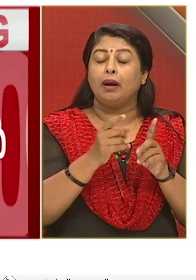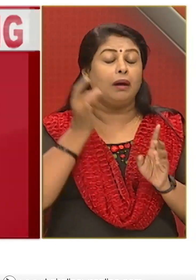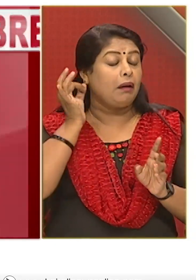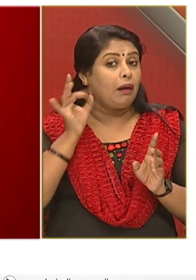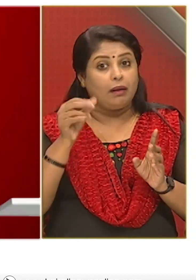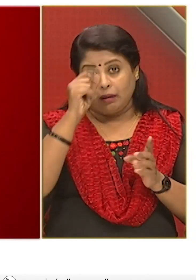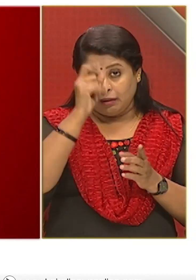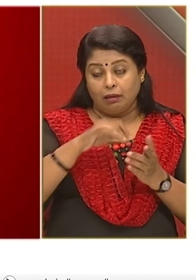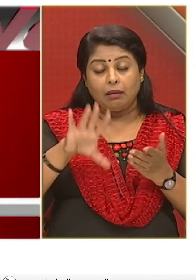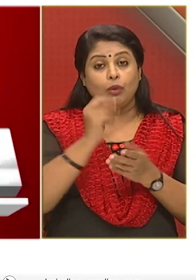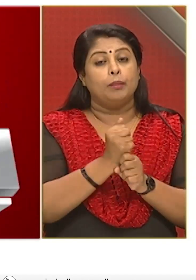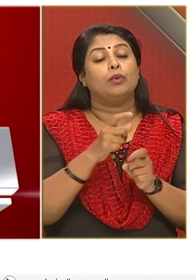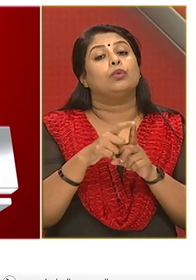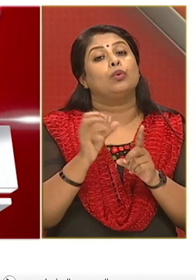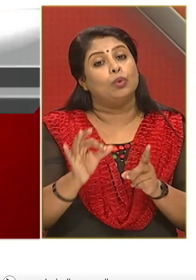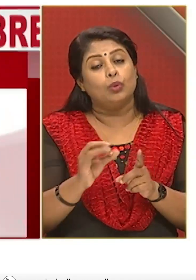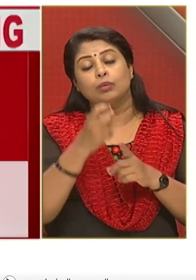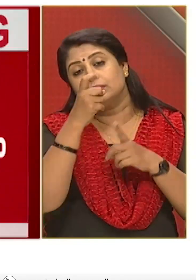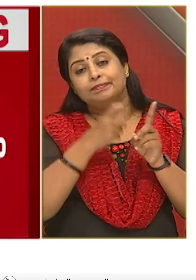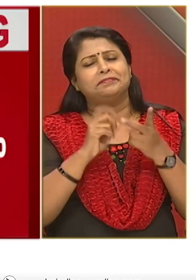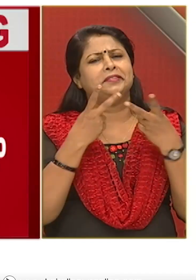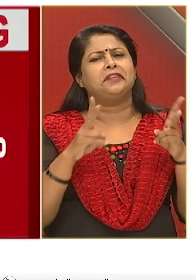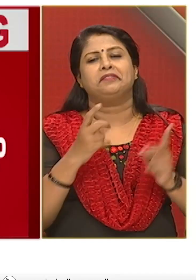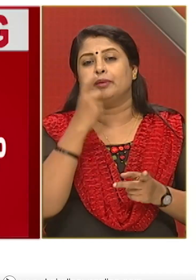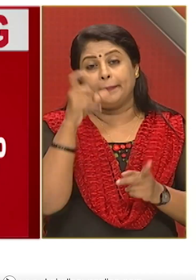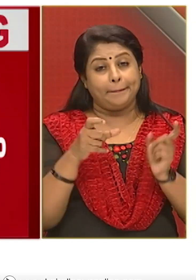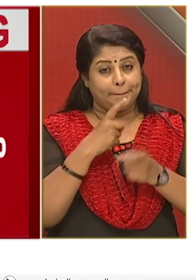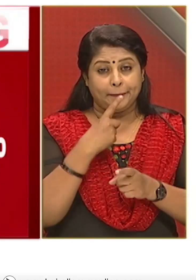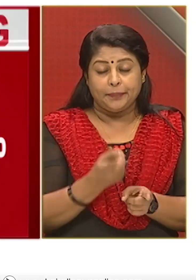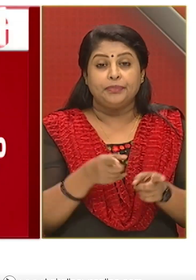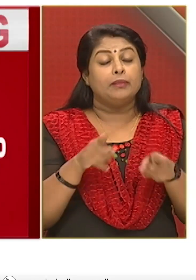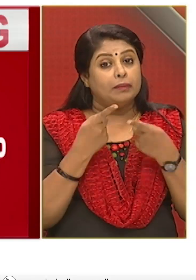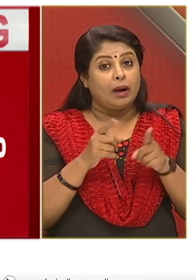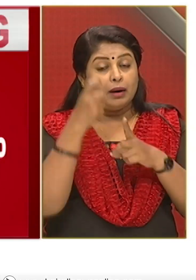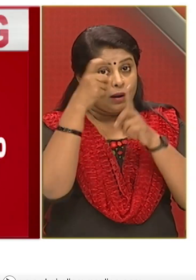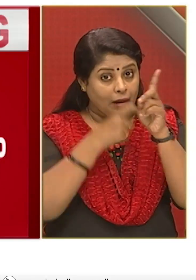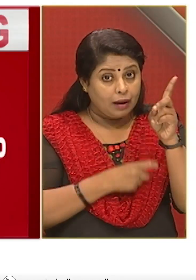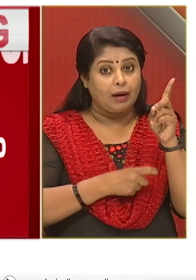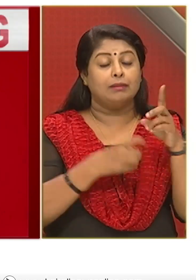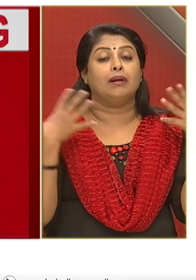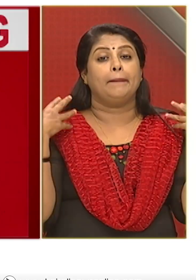തള്ളിവിടാനാണ് കേന്ദ്രം ഇത്തരമൊരു നിലപാട് സ്വീകരിച്ചിരിക്കുന്നതെന്നുള്ള ആരോപണം ശക്തമാണ്. ഏതായാലും സംസ്ഥാന